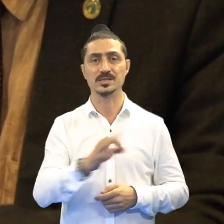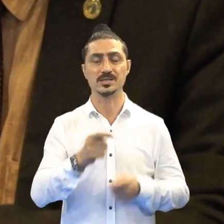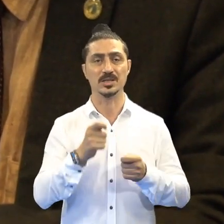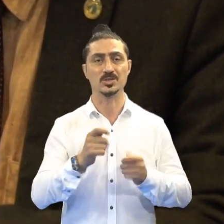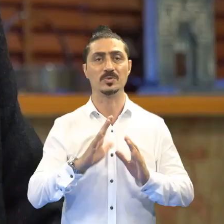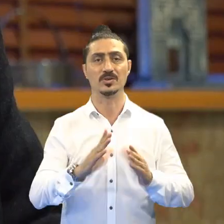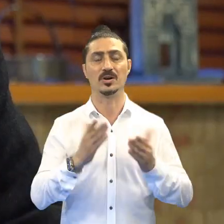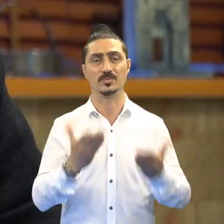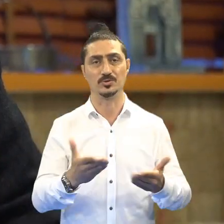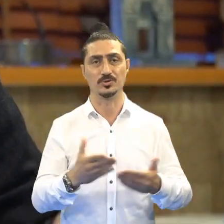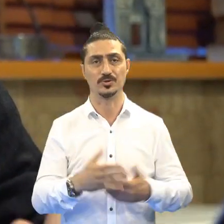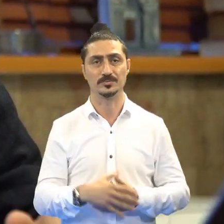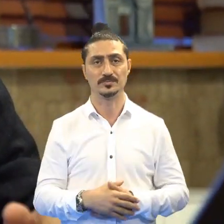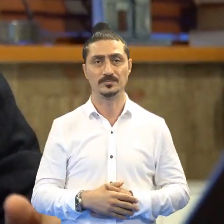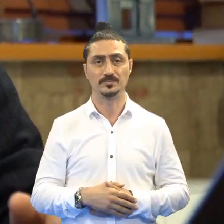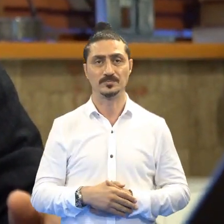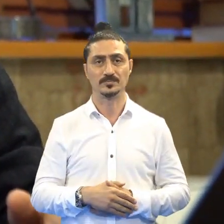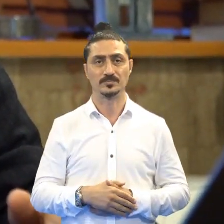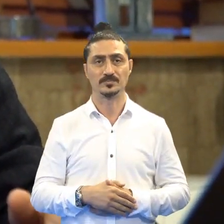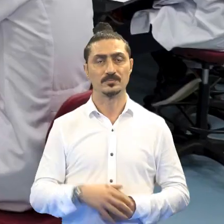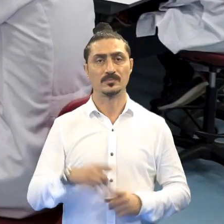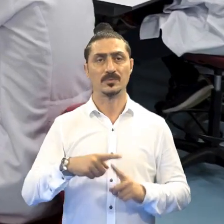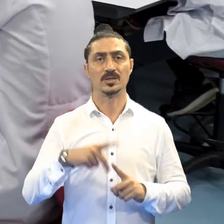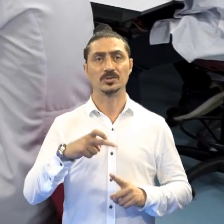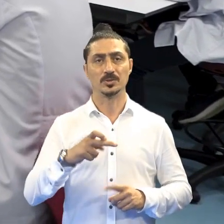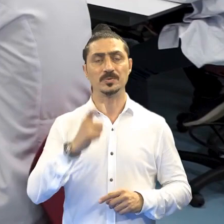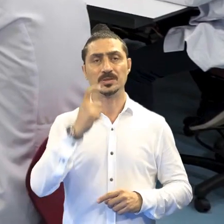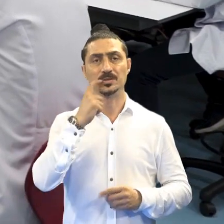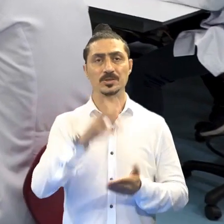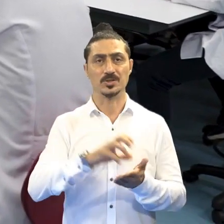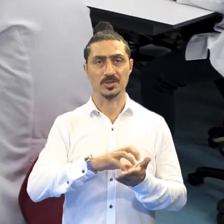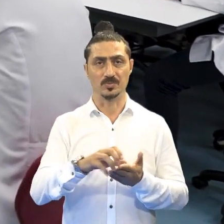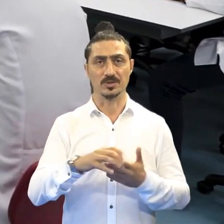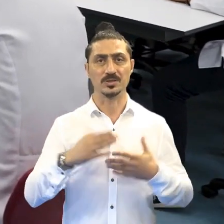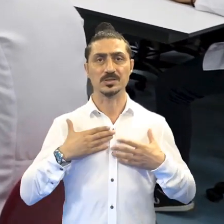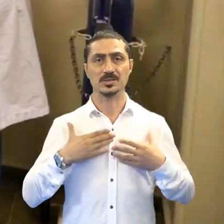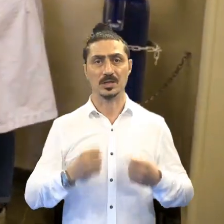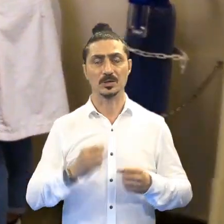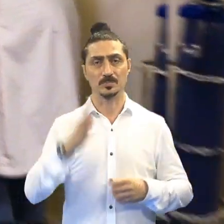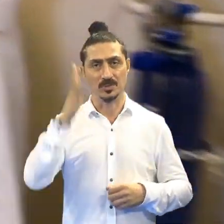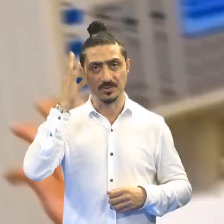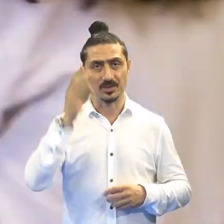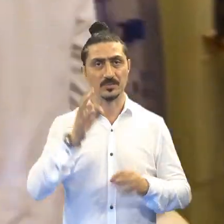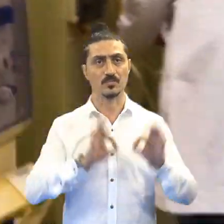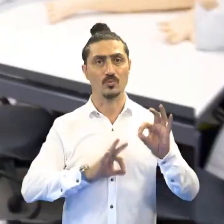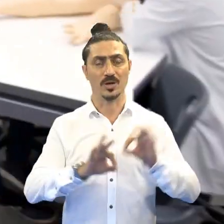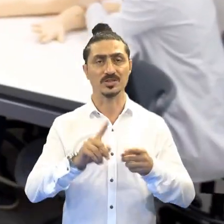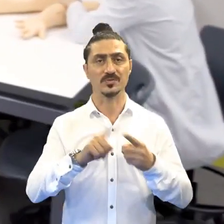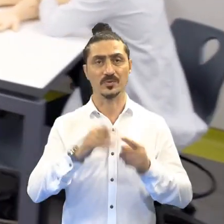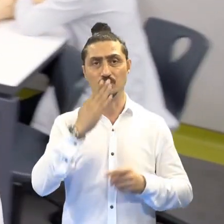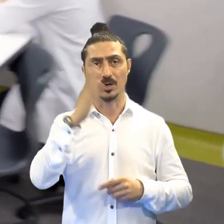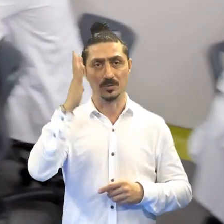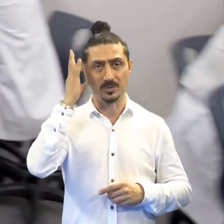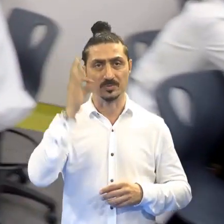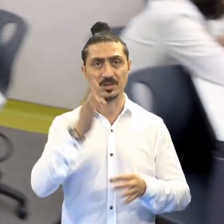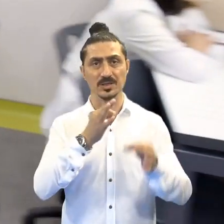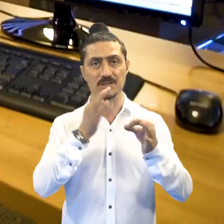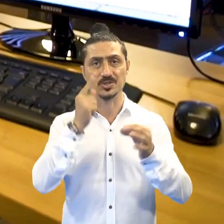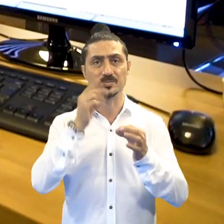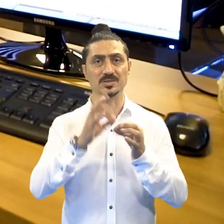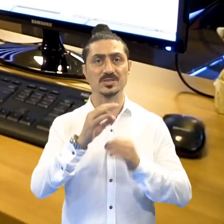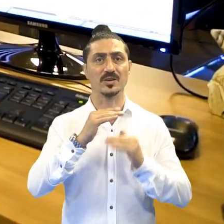yolunda sunduğumuz eksiksiz eğitime devam ediyoruz. Tıp, diş hekimliği, sağlık bilimleri, mühendislik ve doğa